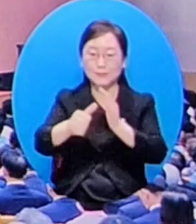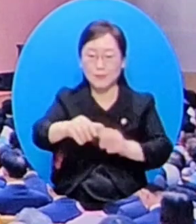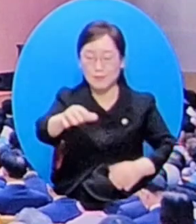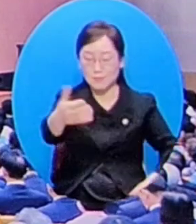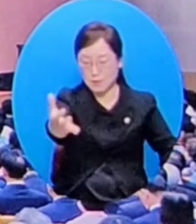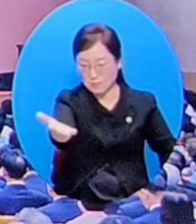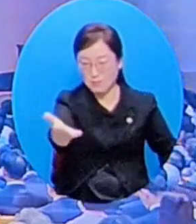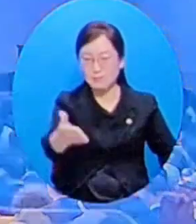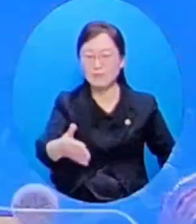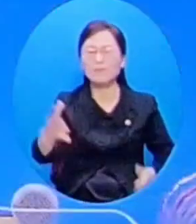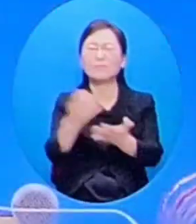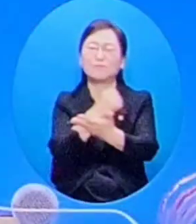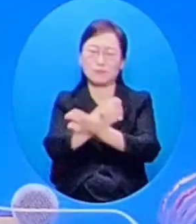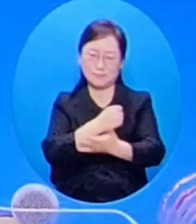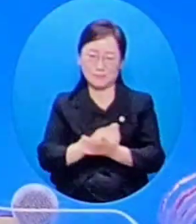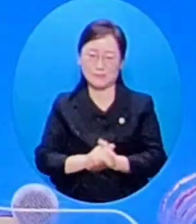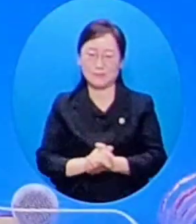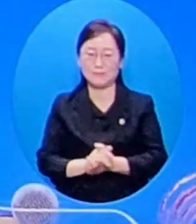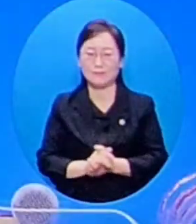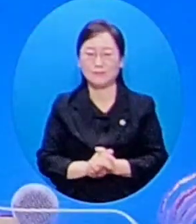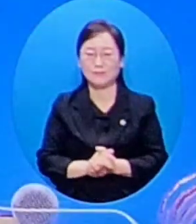그래서